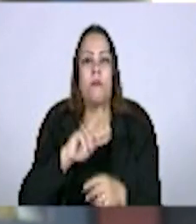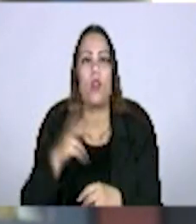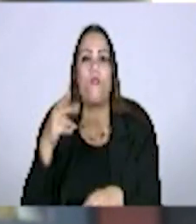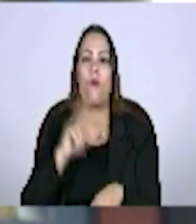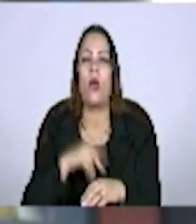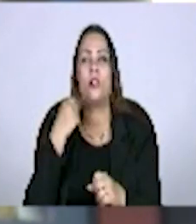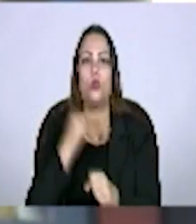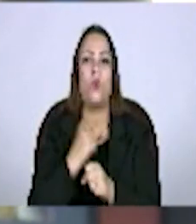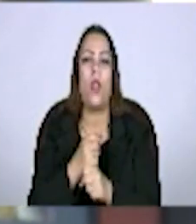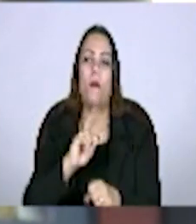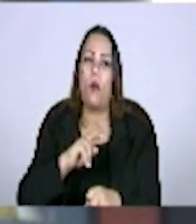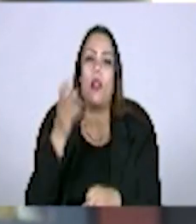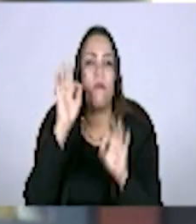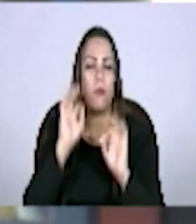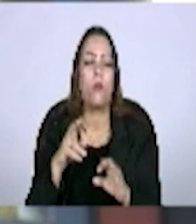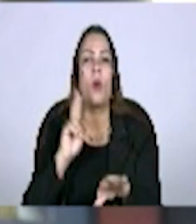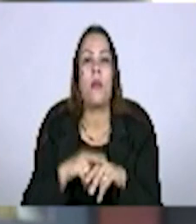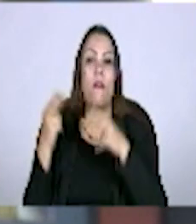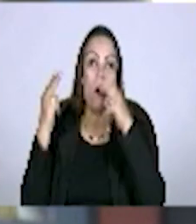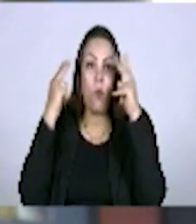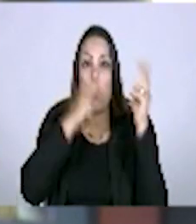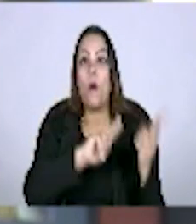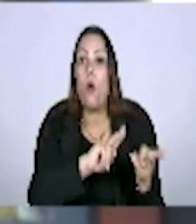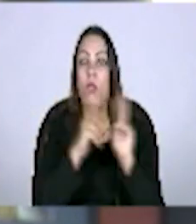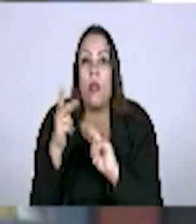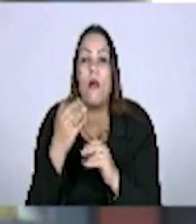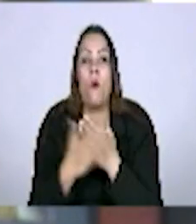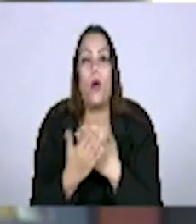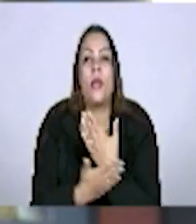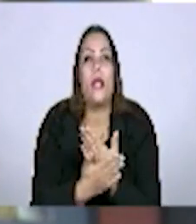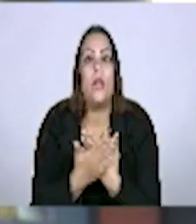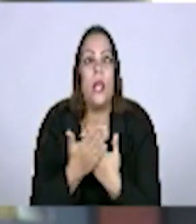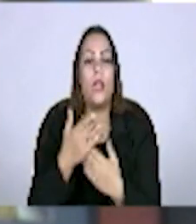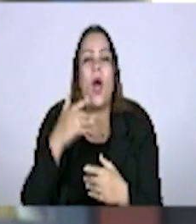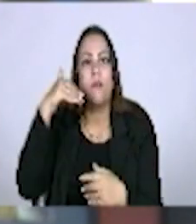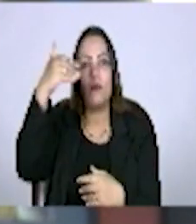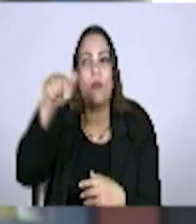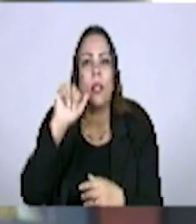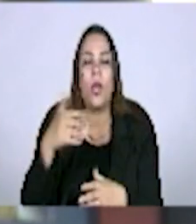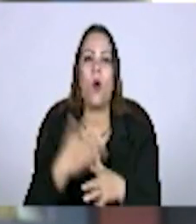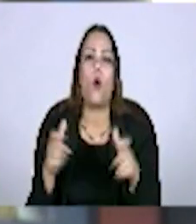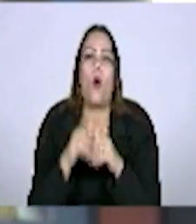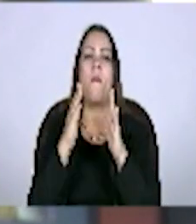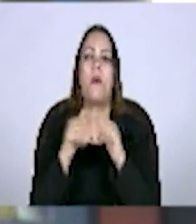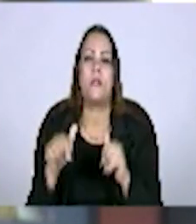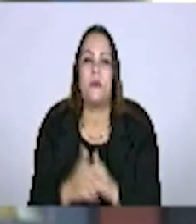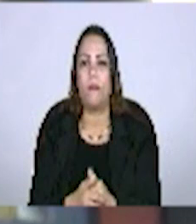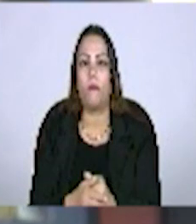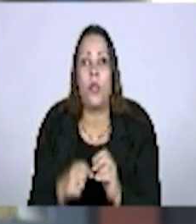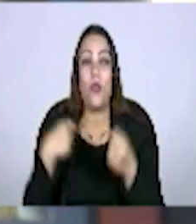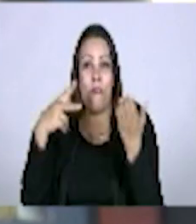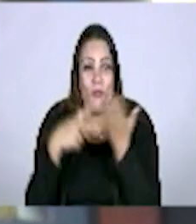والمواقف وايضا يبقى في رؤيه مختلفه ورؤيه جديده نتطلع اليها داخل المجتمع المصري